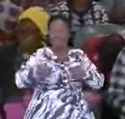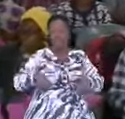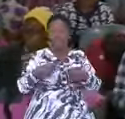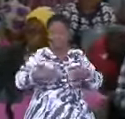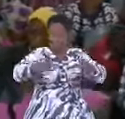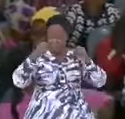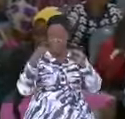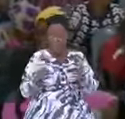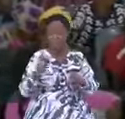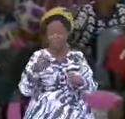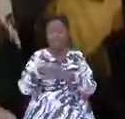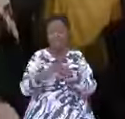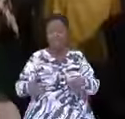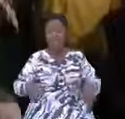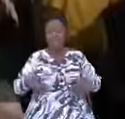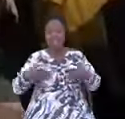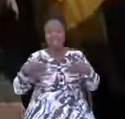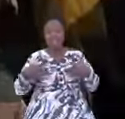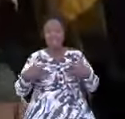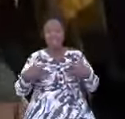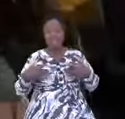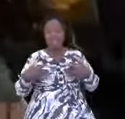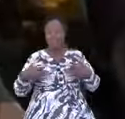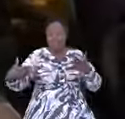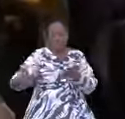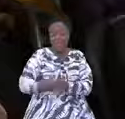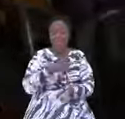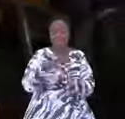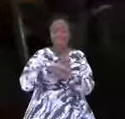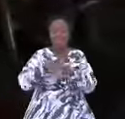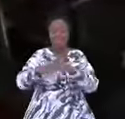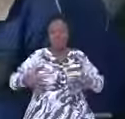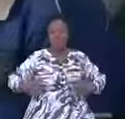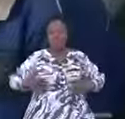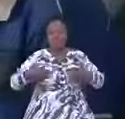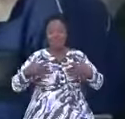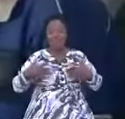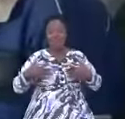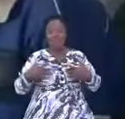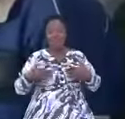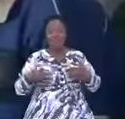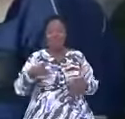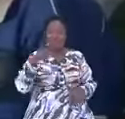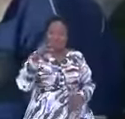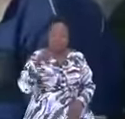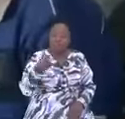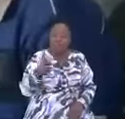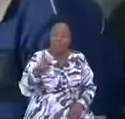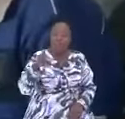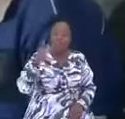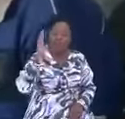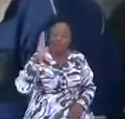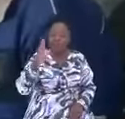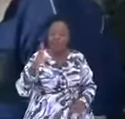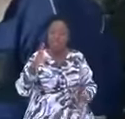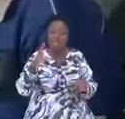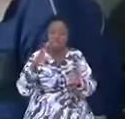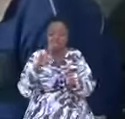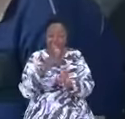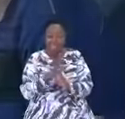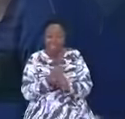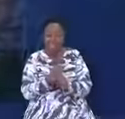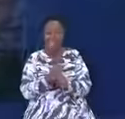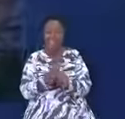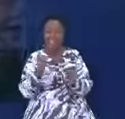une nouveauté dans ta vie tu vas encore gravir les montagnes de